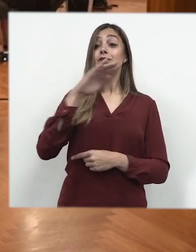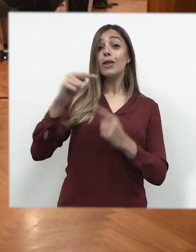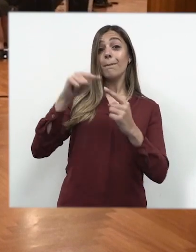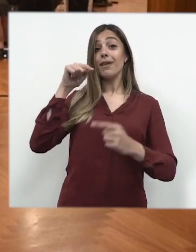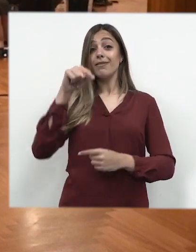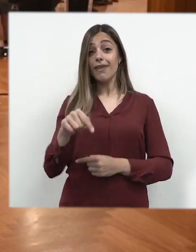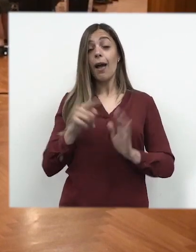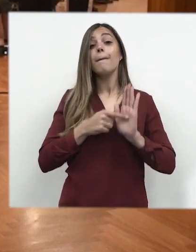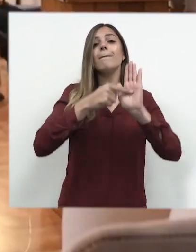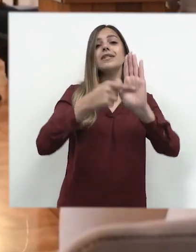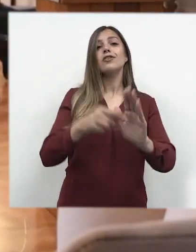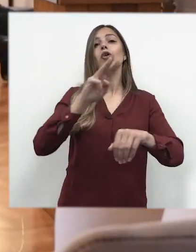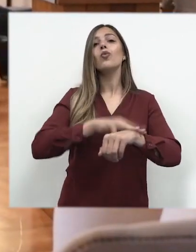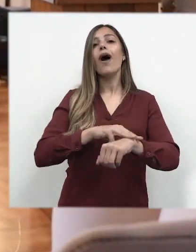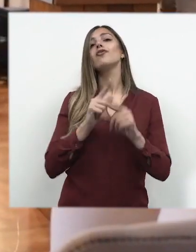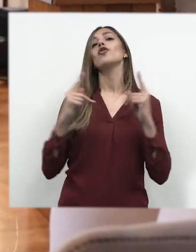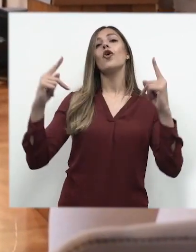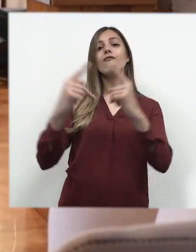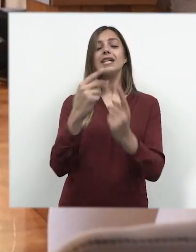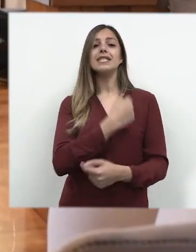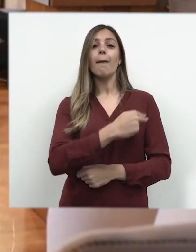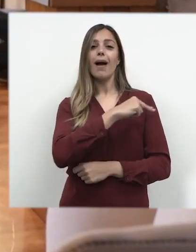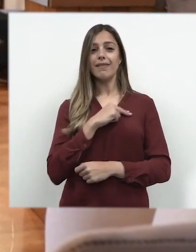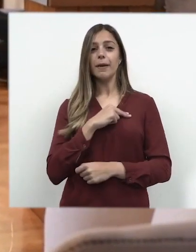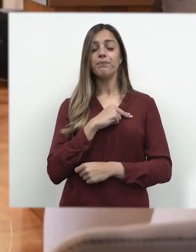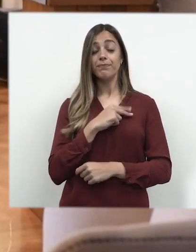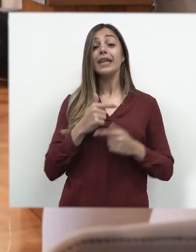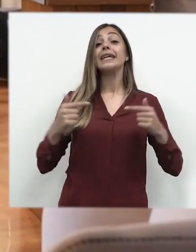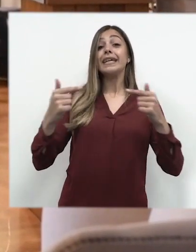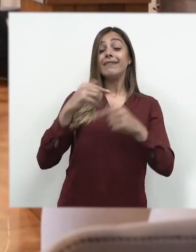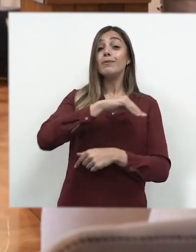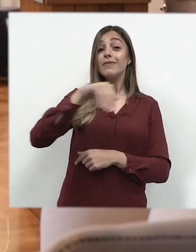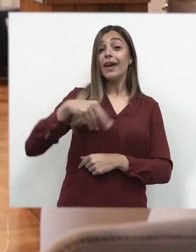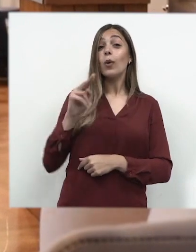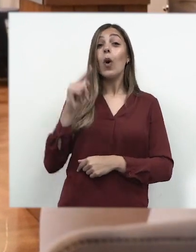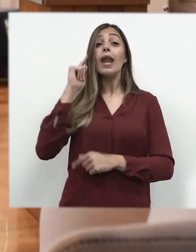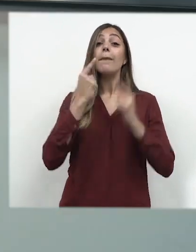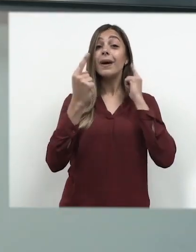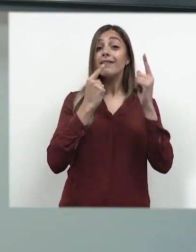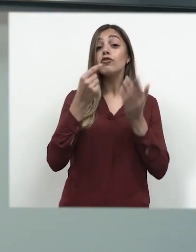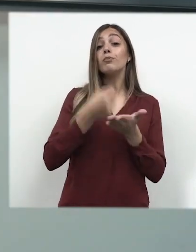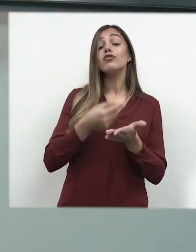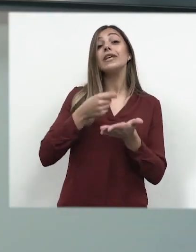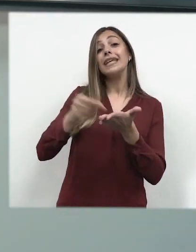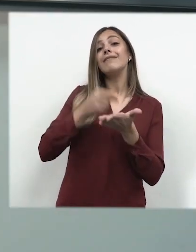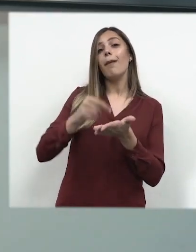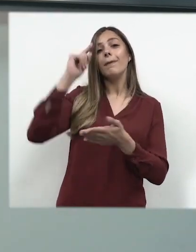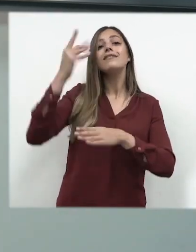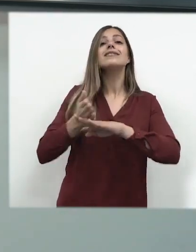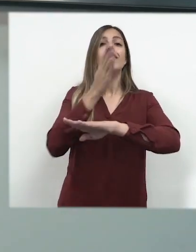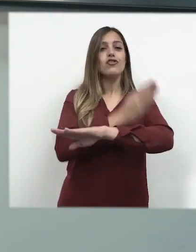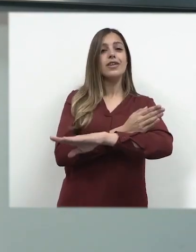-anġijoz il-riżultat ta' din l-analizi ġiet prezentazjonali l-Unit k-nin volu t-koll fil-kidba tal-ewel-strategija,